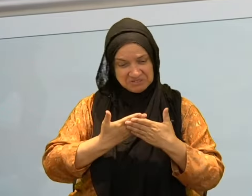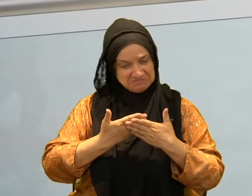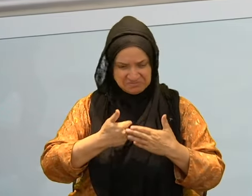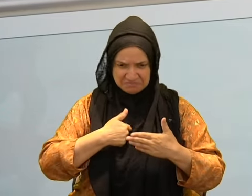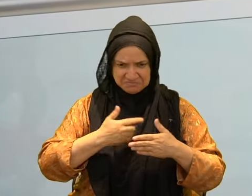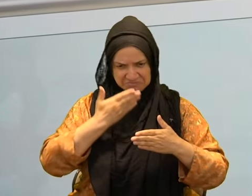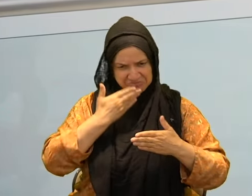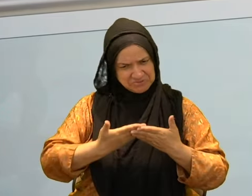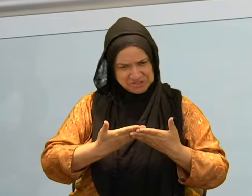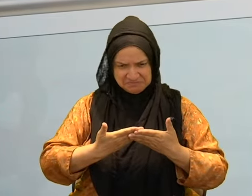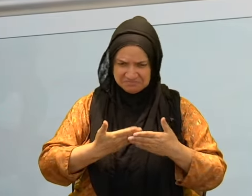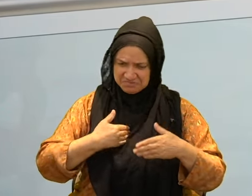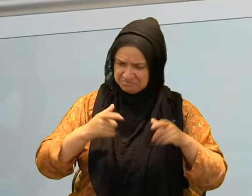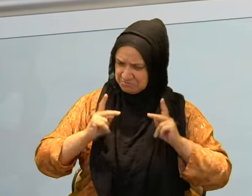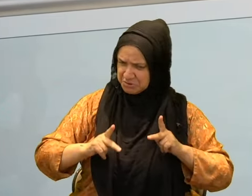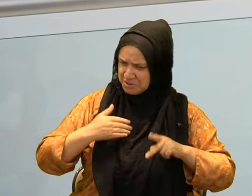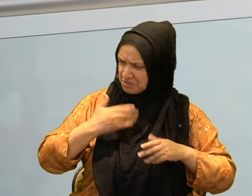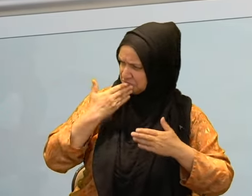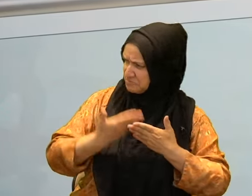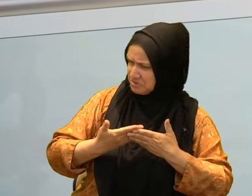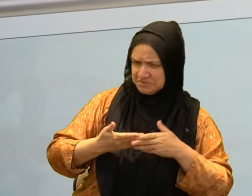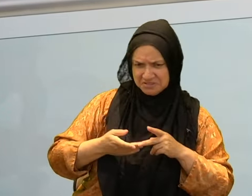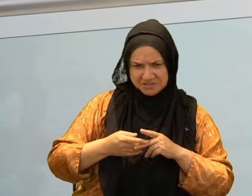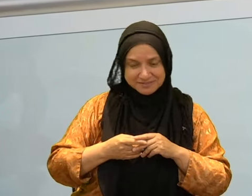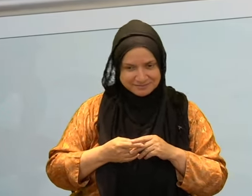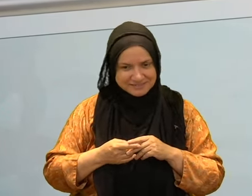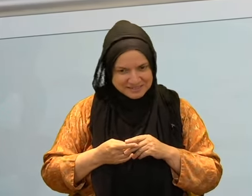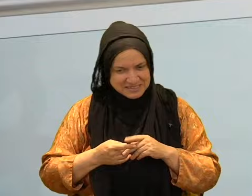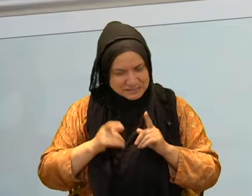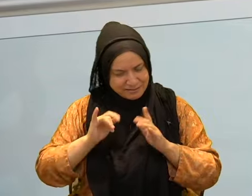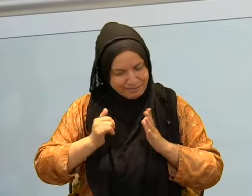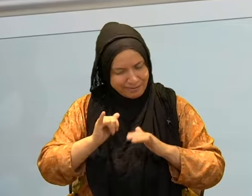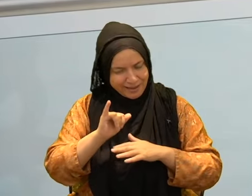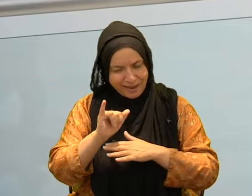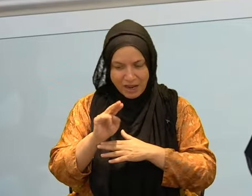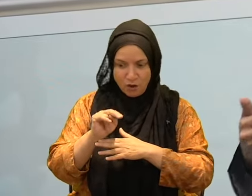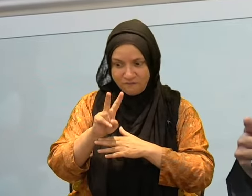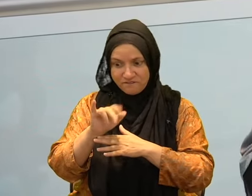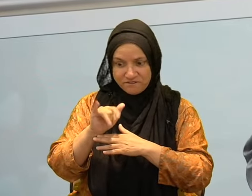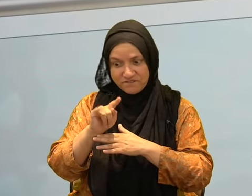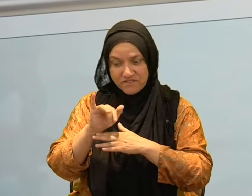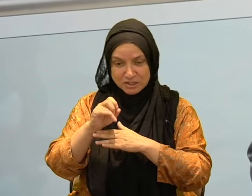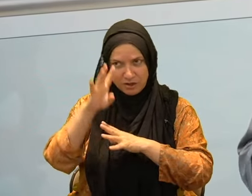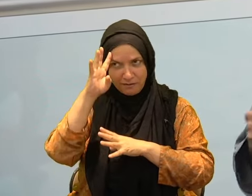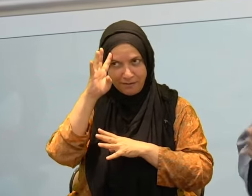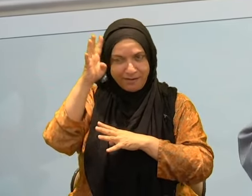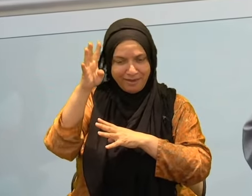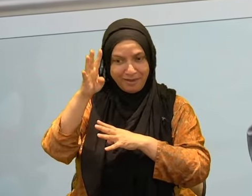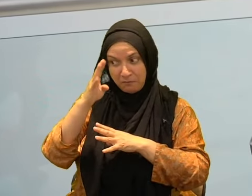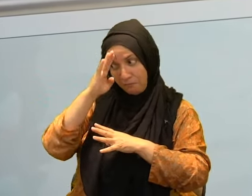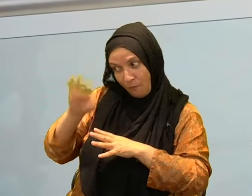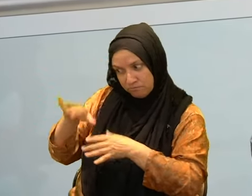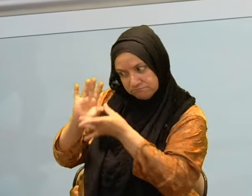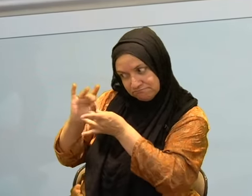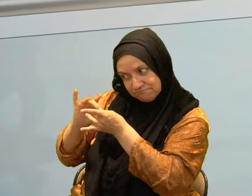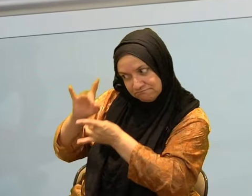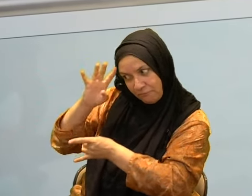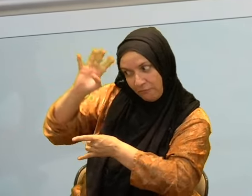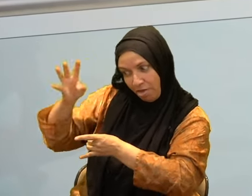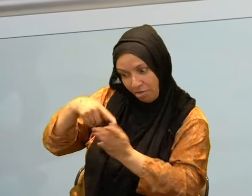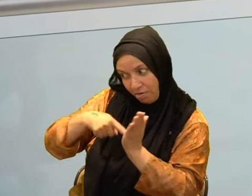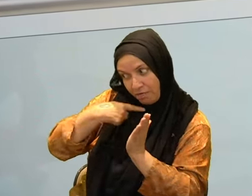الْمَعَاصِي فَقَصَمُوا ظَهْرِي بِالْإِسْتِغْفَارِ. He said that Iblis said that I have